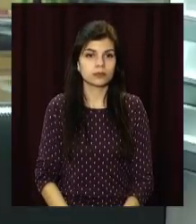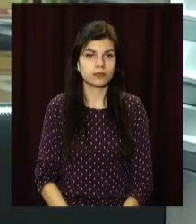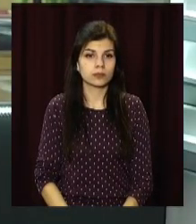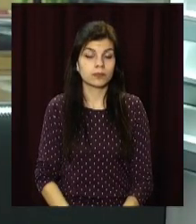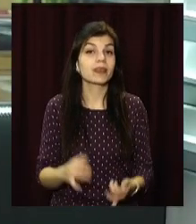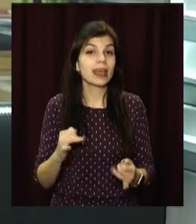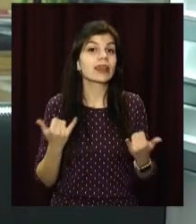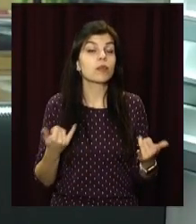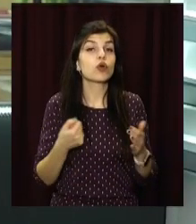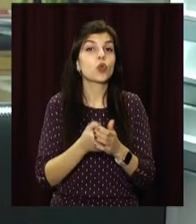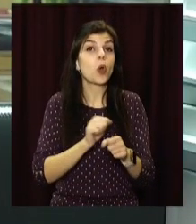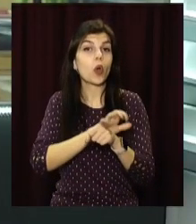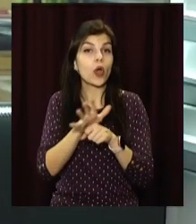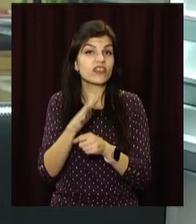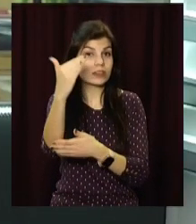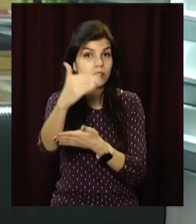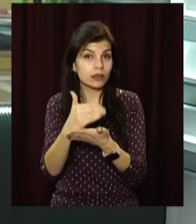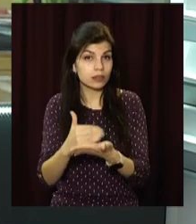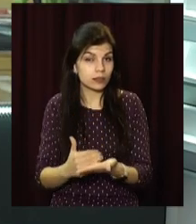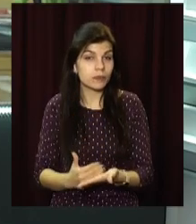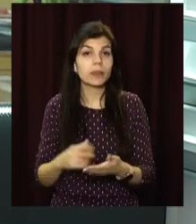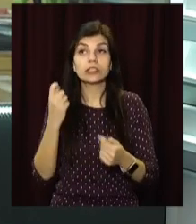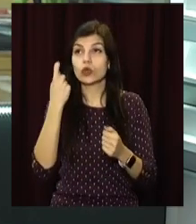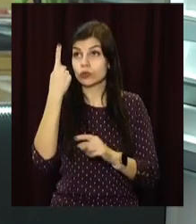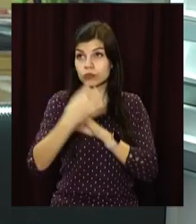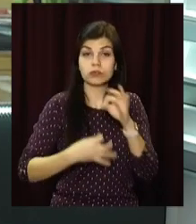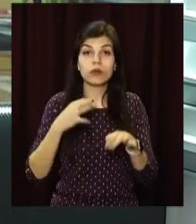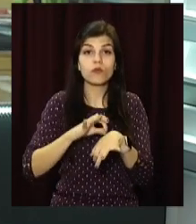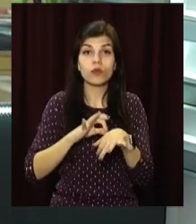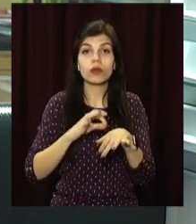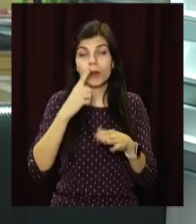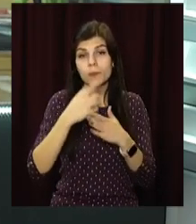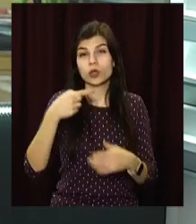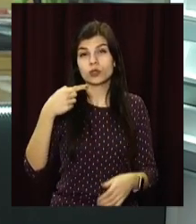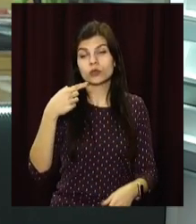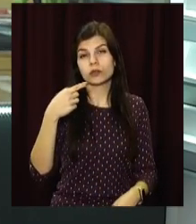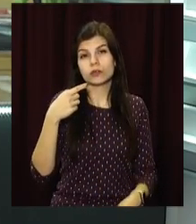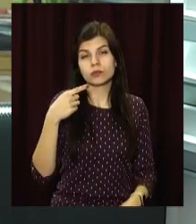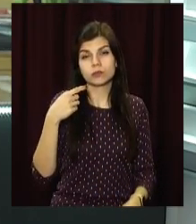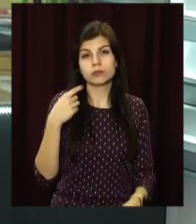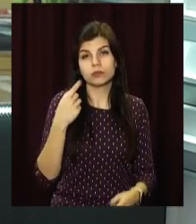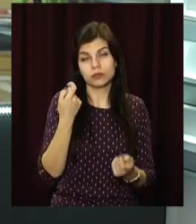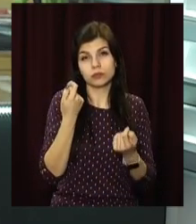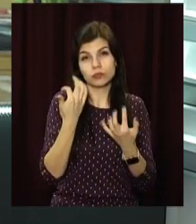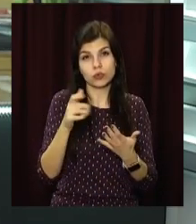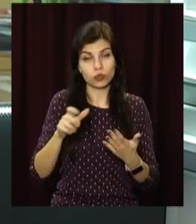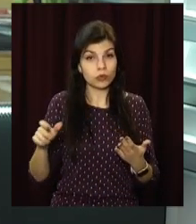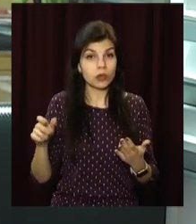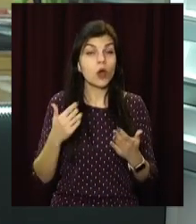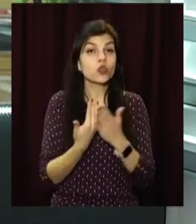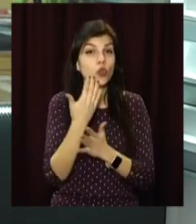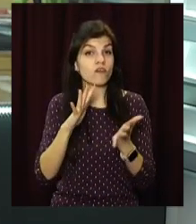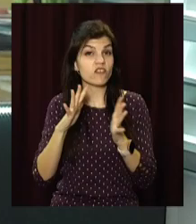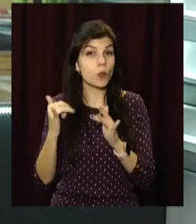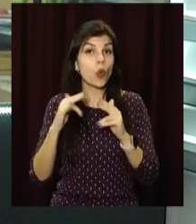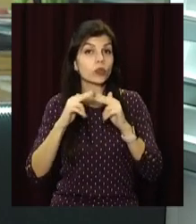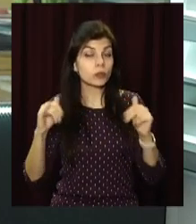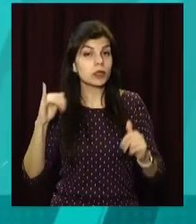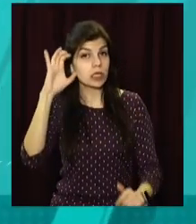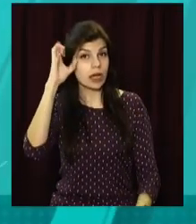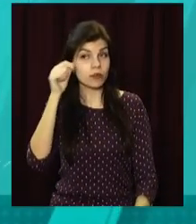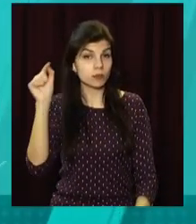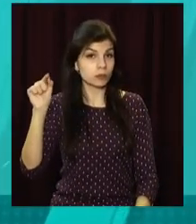І тепер до ковідної статистики. За добу на коронавірус захворіло майже 500 мешканців Дніпропетровщини. Найбільше нових випадків у Дніпрі та